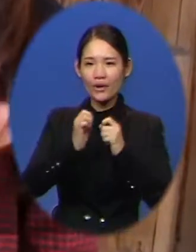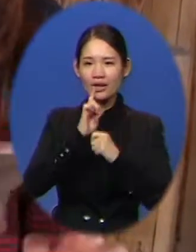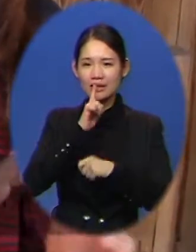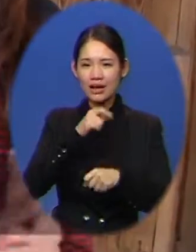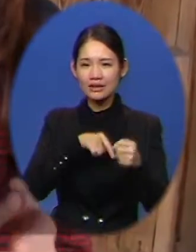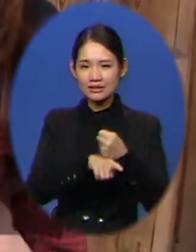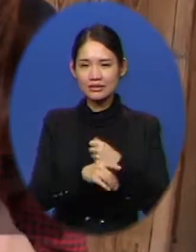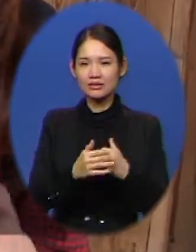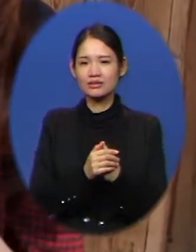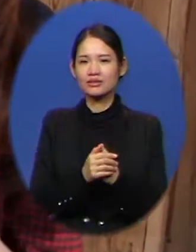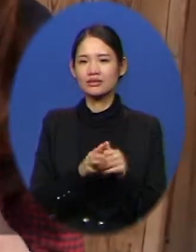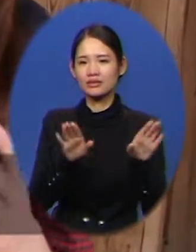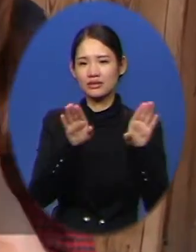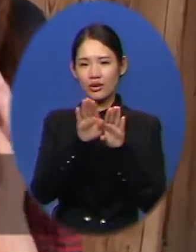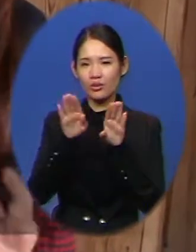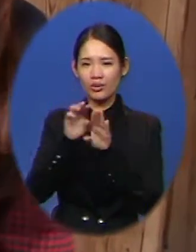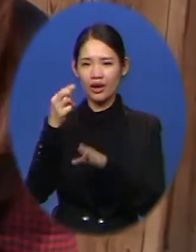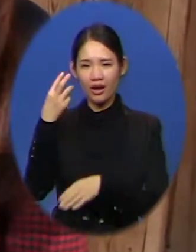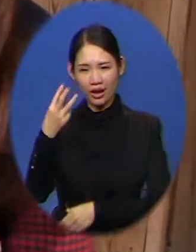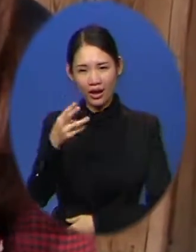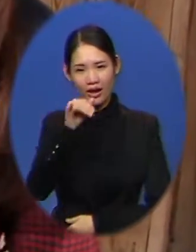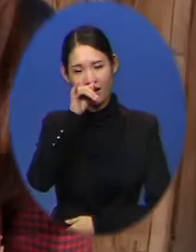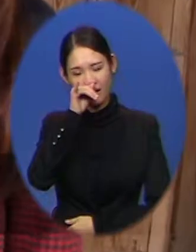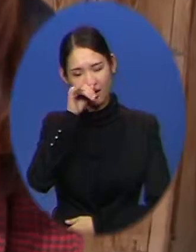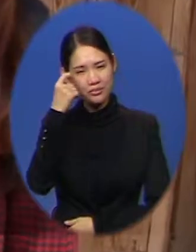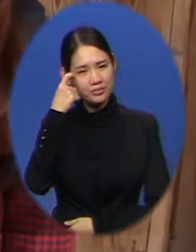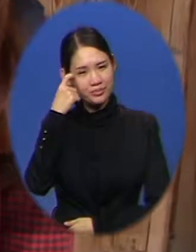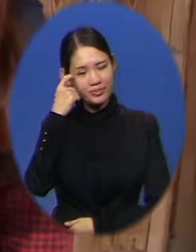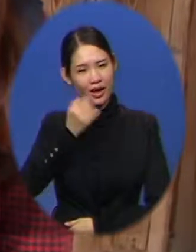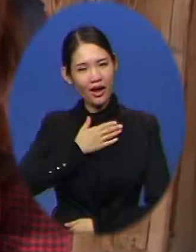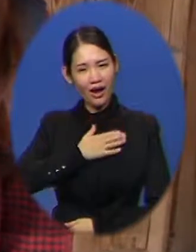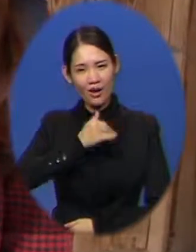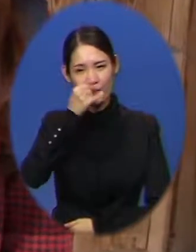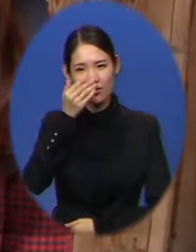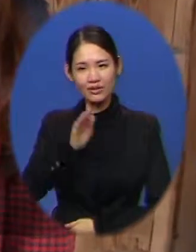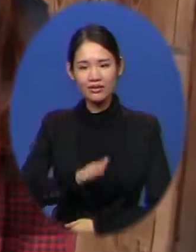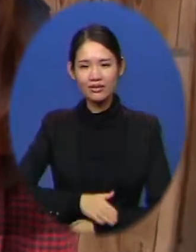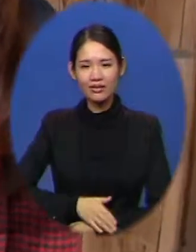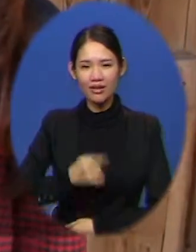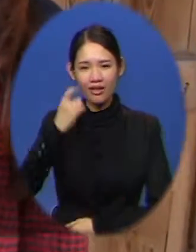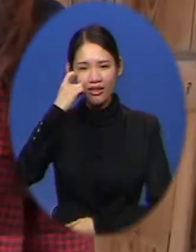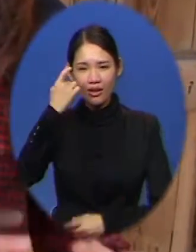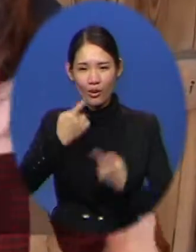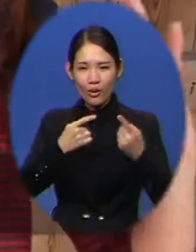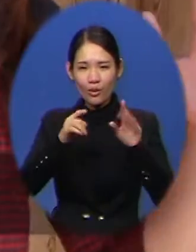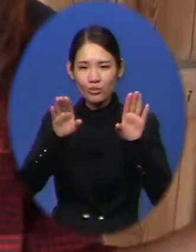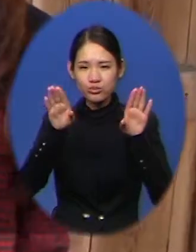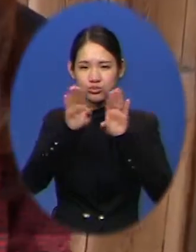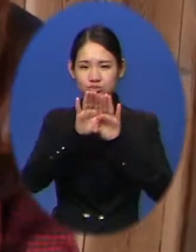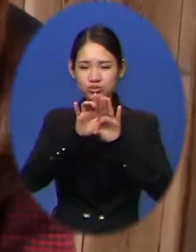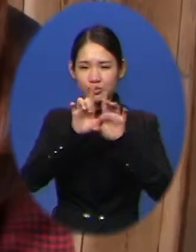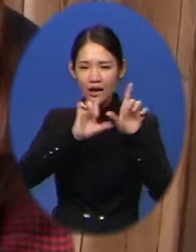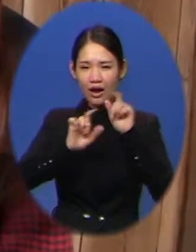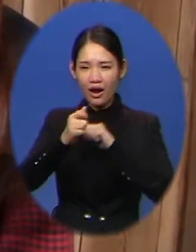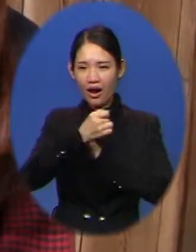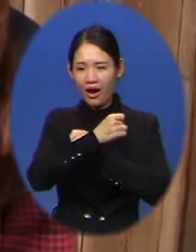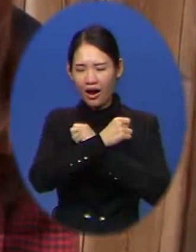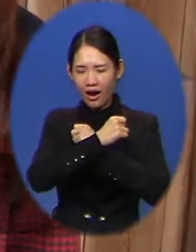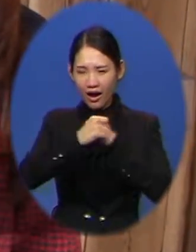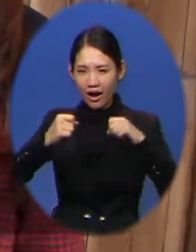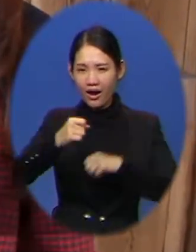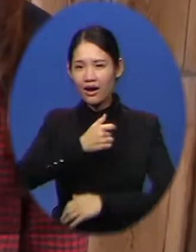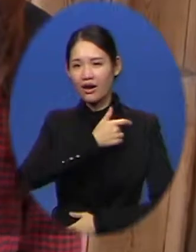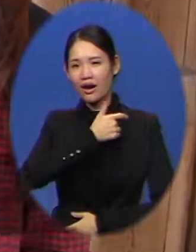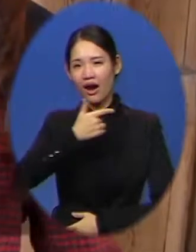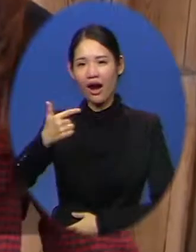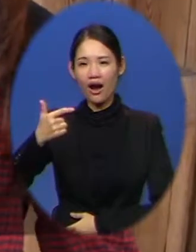태지, 산문이라서 산문이 태지에 있다는 것만 알고 있었는데 근데 막상 와보니까 문이 되게 거대하게 크더라고요.